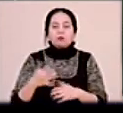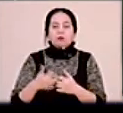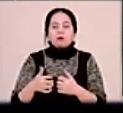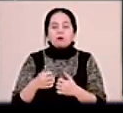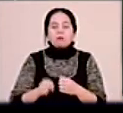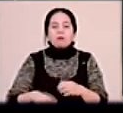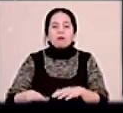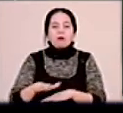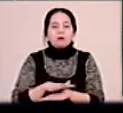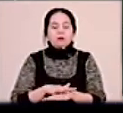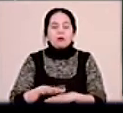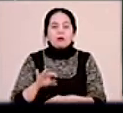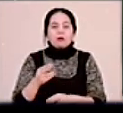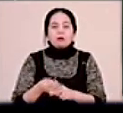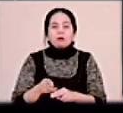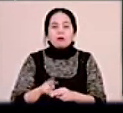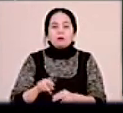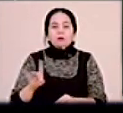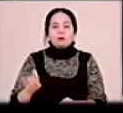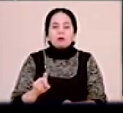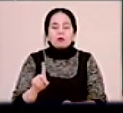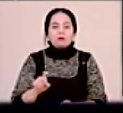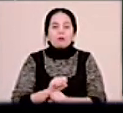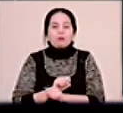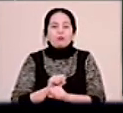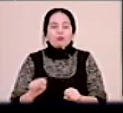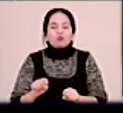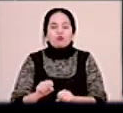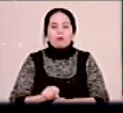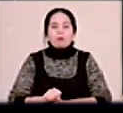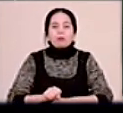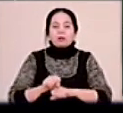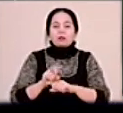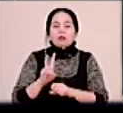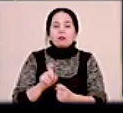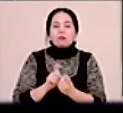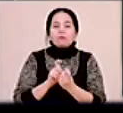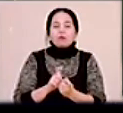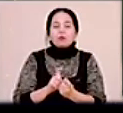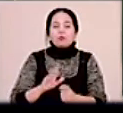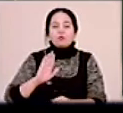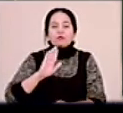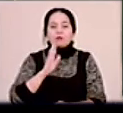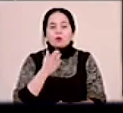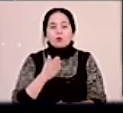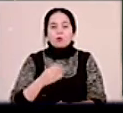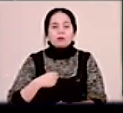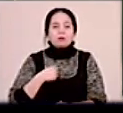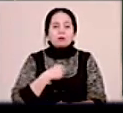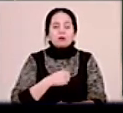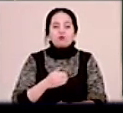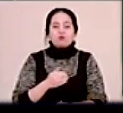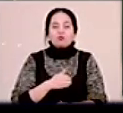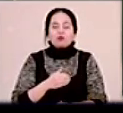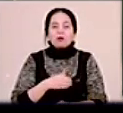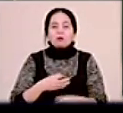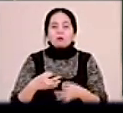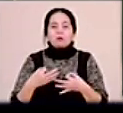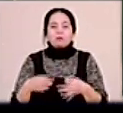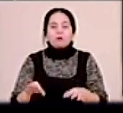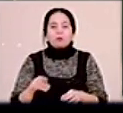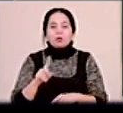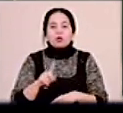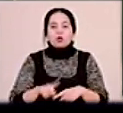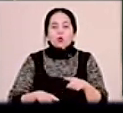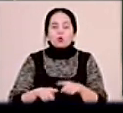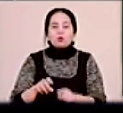Азии. И на этот раз мужественно поднялись на борьбу с врагом, с яростным желанием освободить